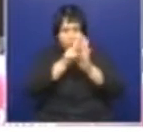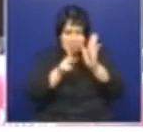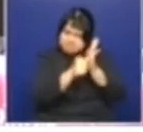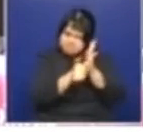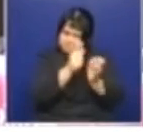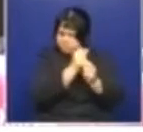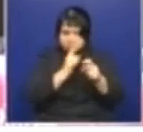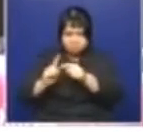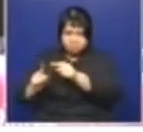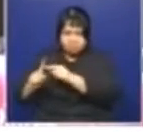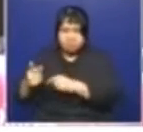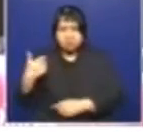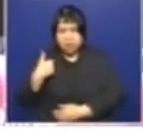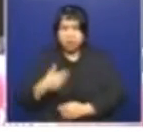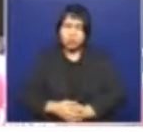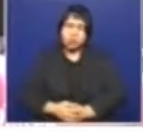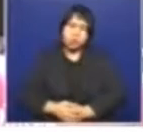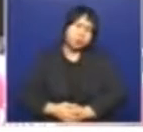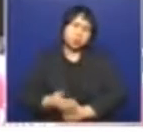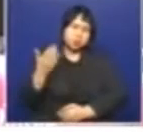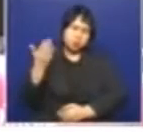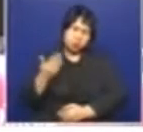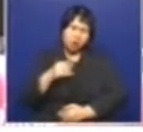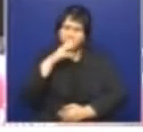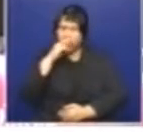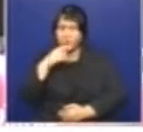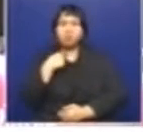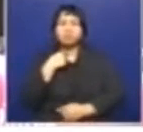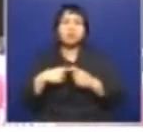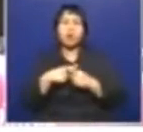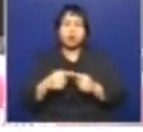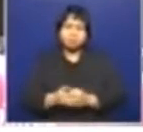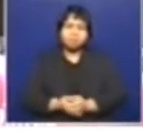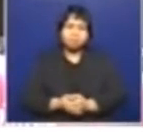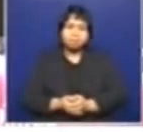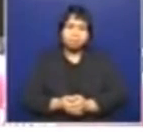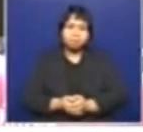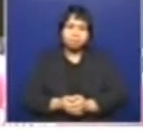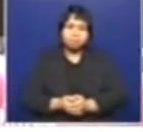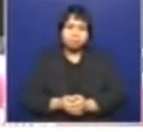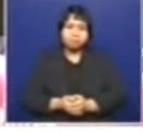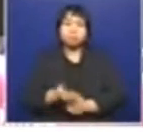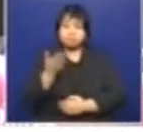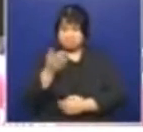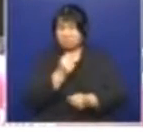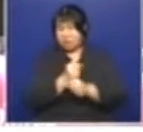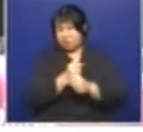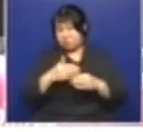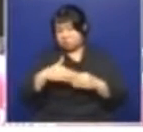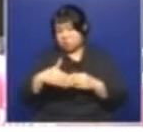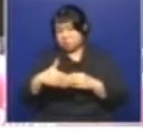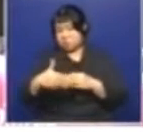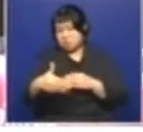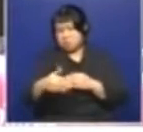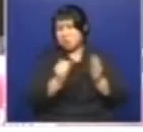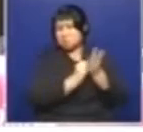รเยอะมันก็ว่ากันมาจนเจ็บคอแล้วครับนั่นก็คือเส้นทางที่ท่านเดินมามันไม่ชอ